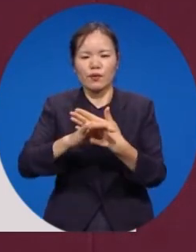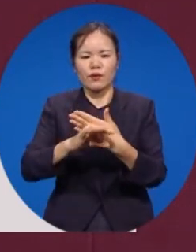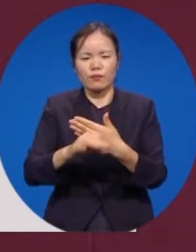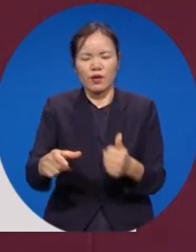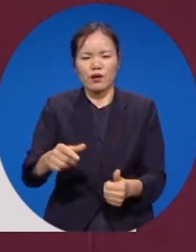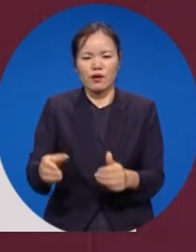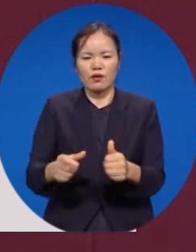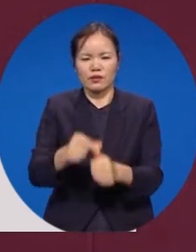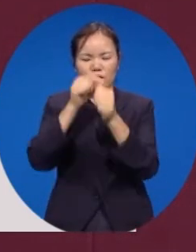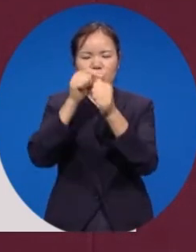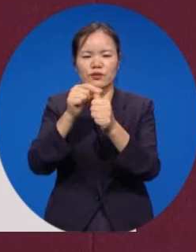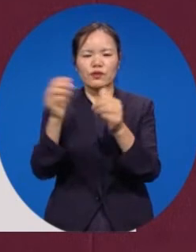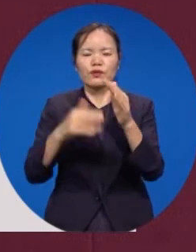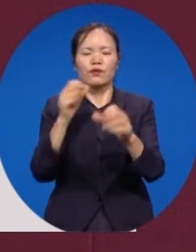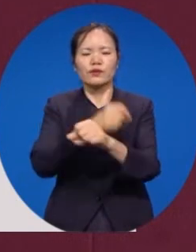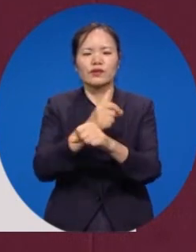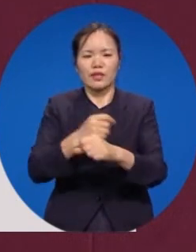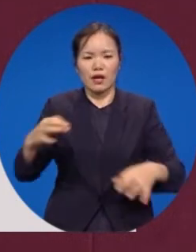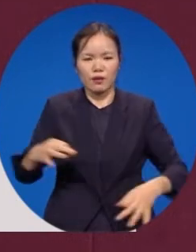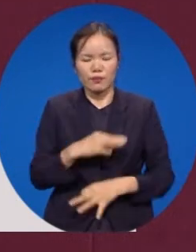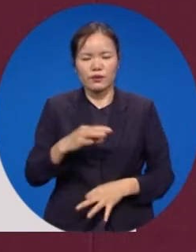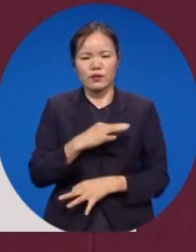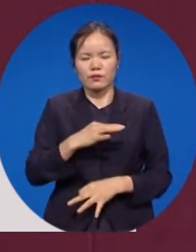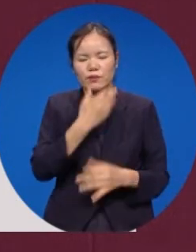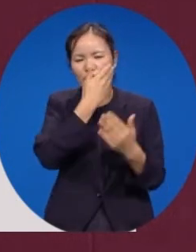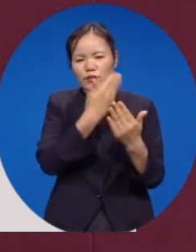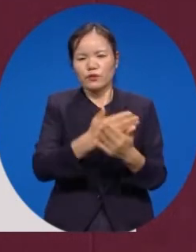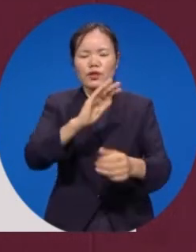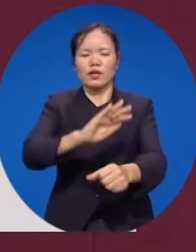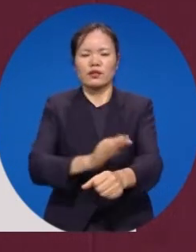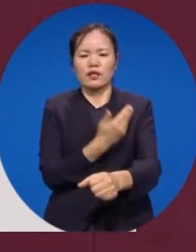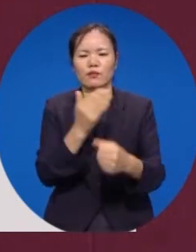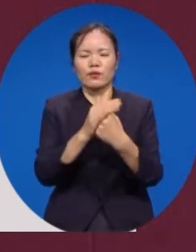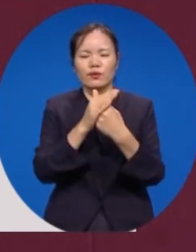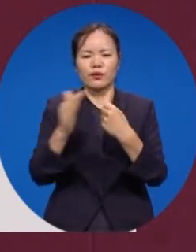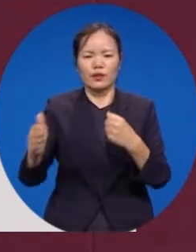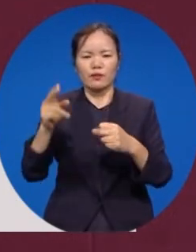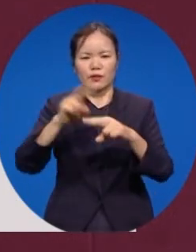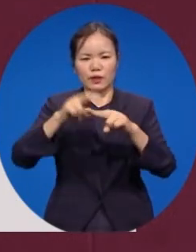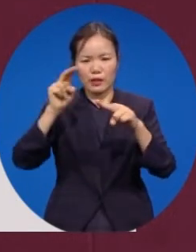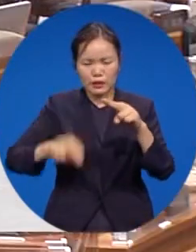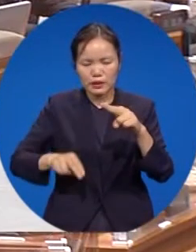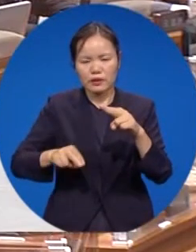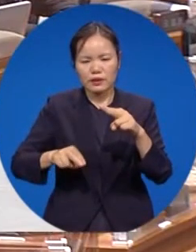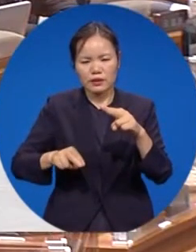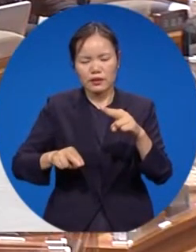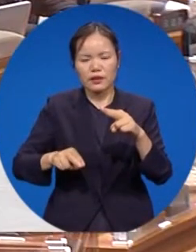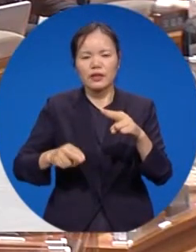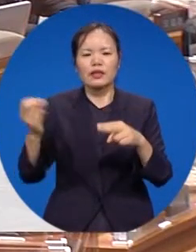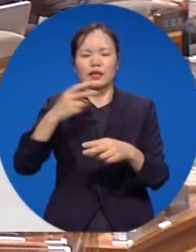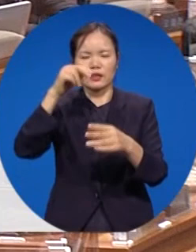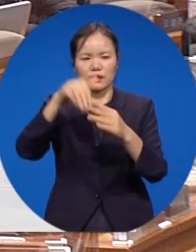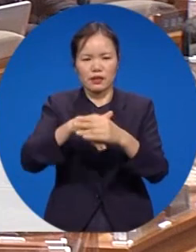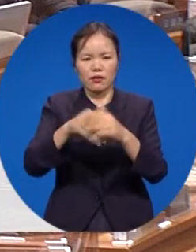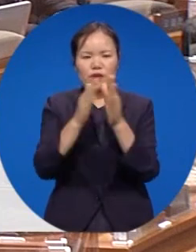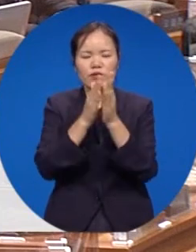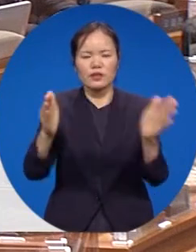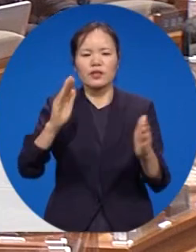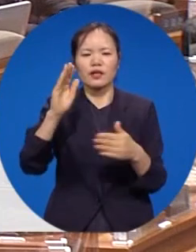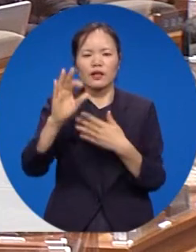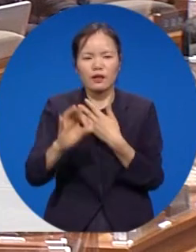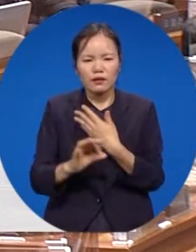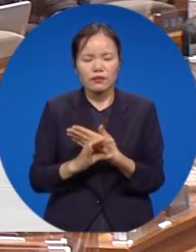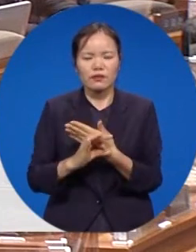공직자가 부정부패 사건 등 중대한 잘못으로 그 직위를 상실하여 재보궐선거를 실시하게 된